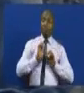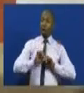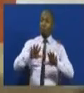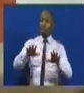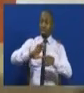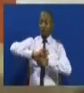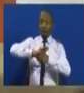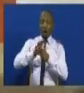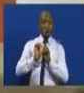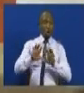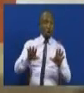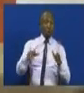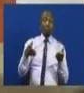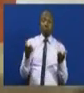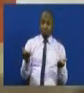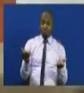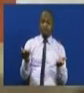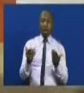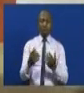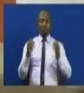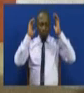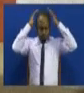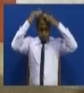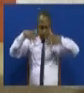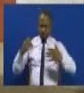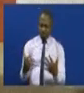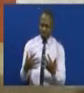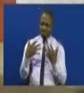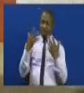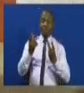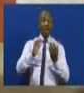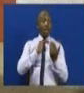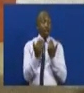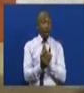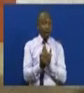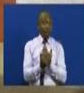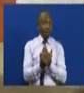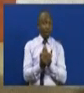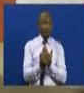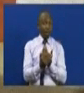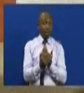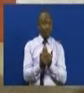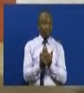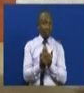ya virusi vya corona, kujifukiza inaweza ikawa kinga, Dr. Otieno?